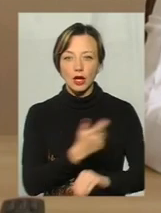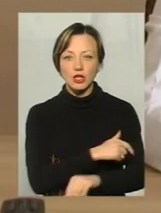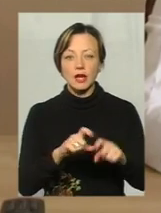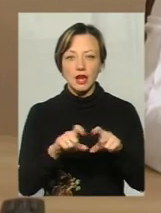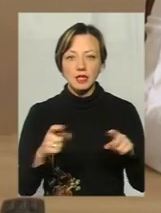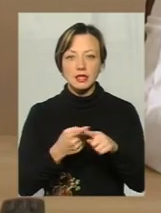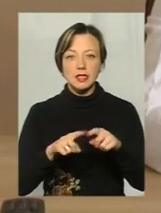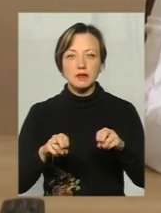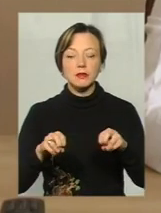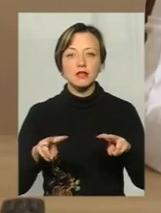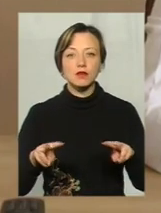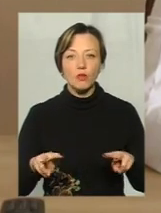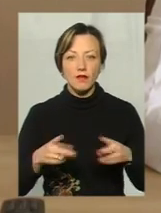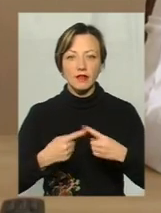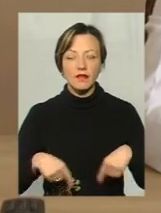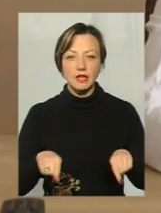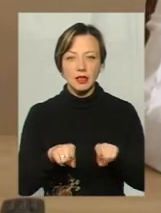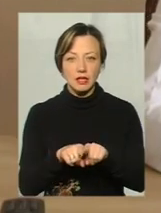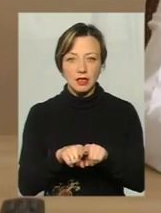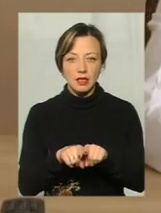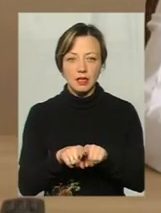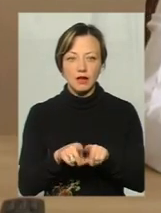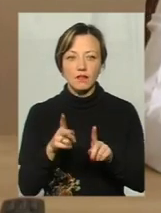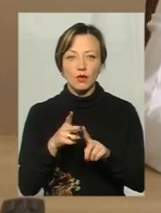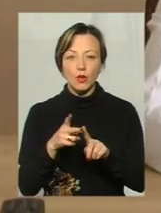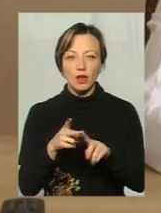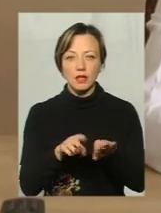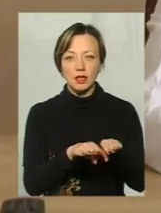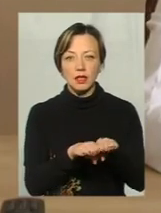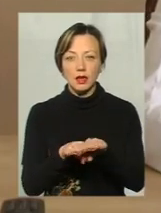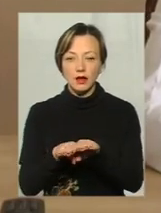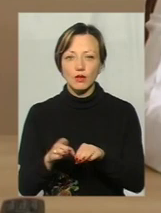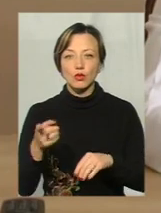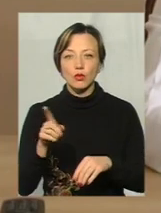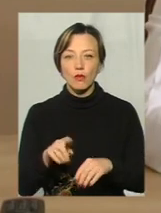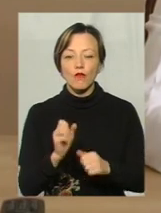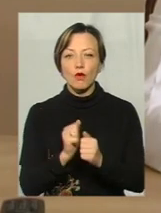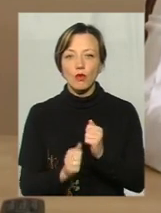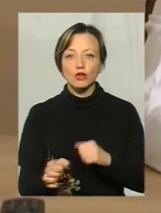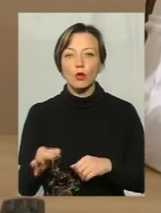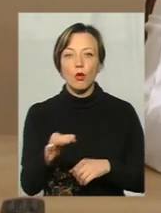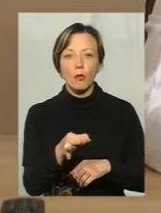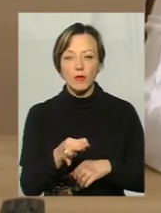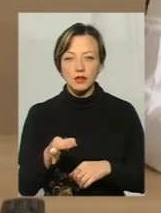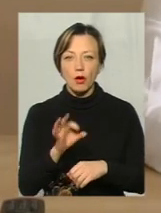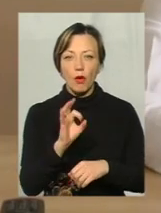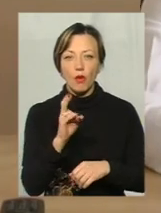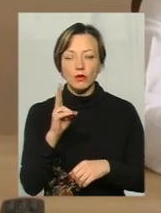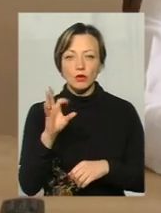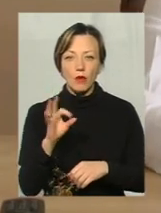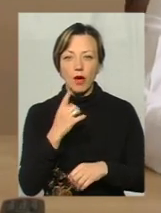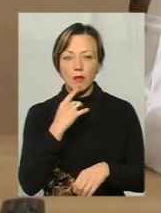– це спеціалізоване відділення, це вторинний рівень. Тому в кожній області